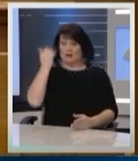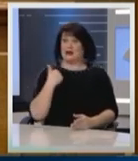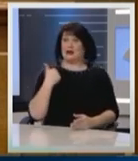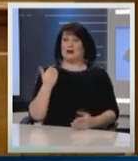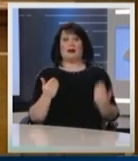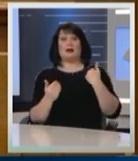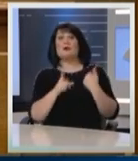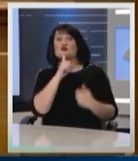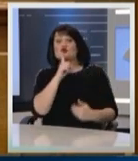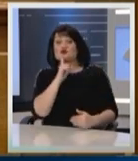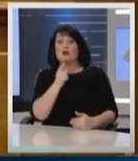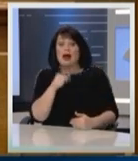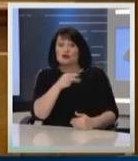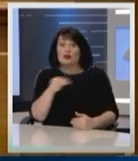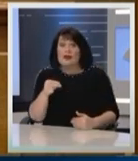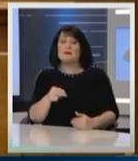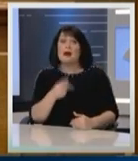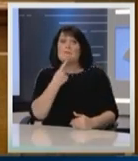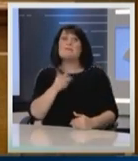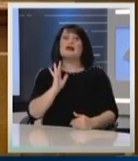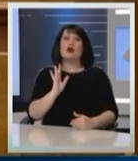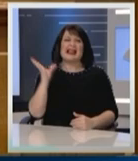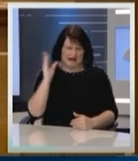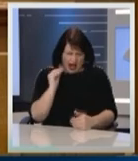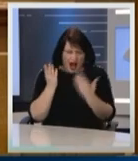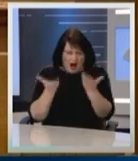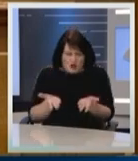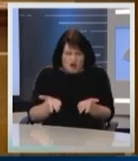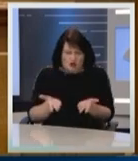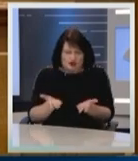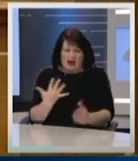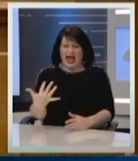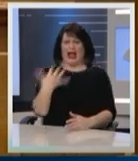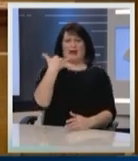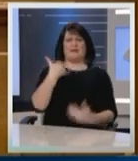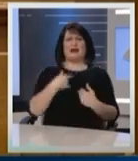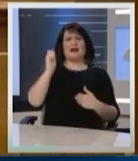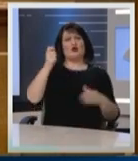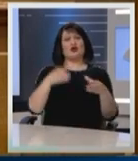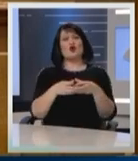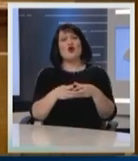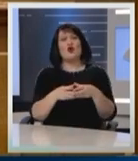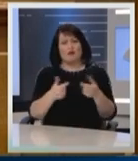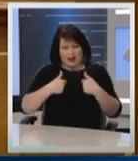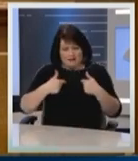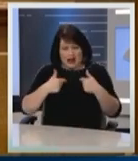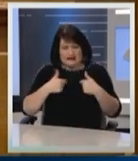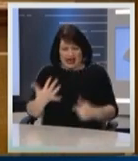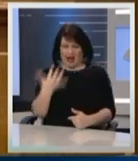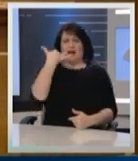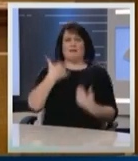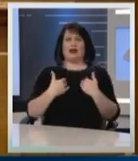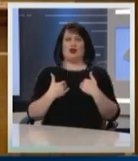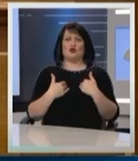διαδρόμους και μου λένε μη μιλάς. Το ακούτε? Απειλείται κόμμα από αυτούς. Και μου